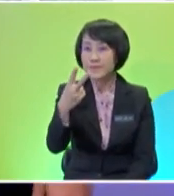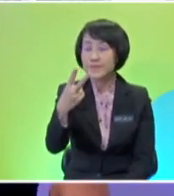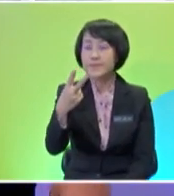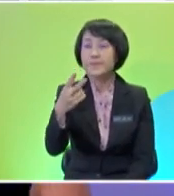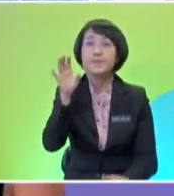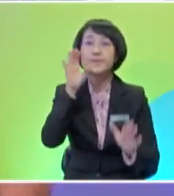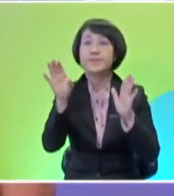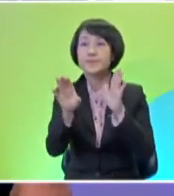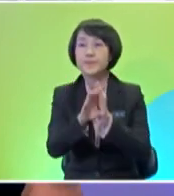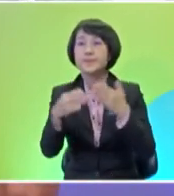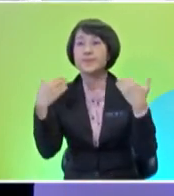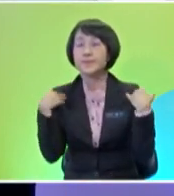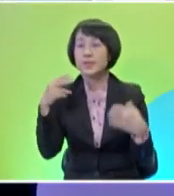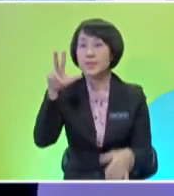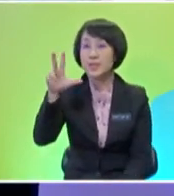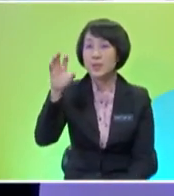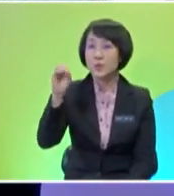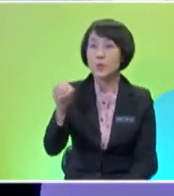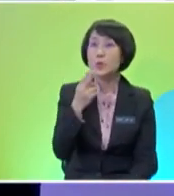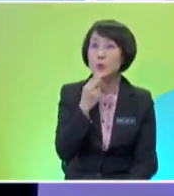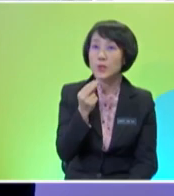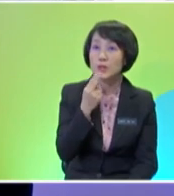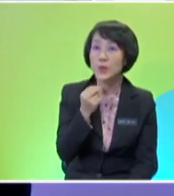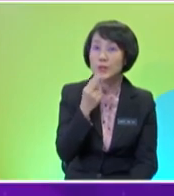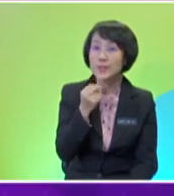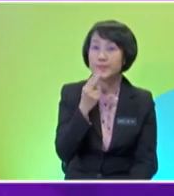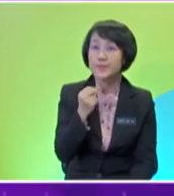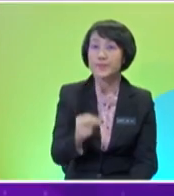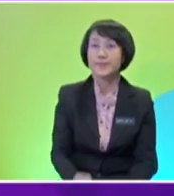ada 30 gula-gula yang